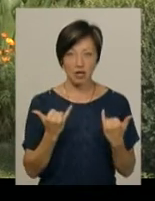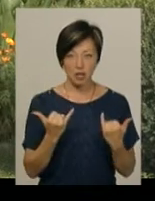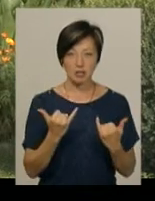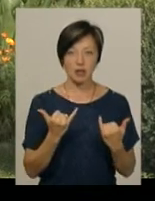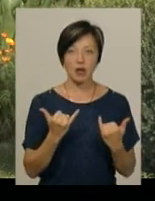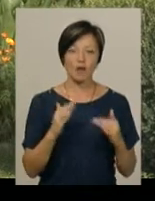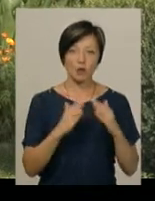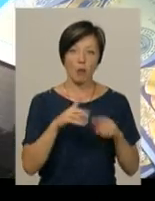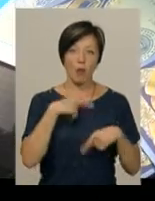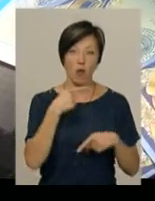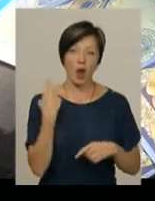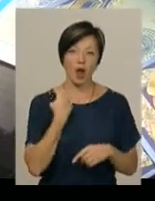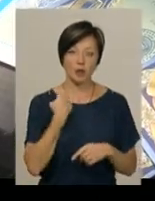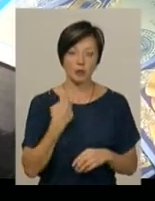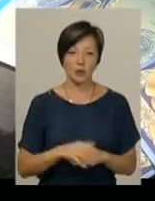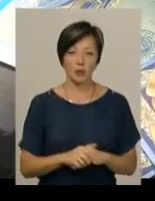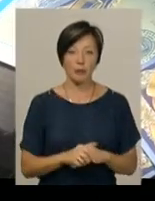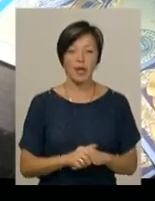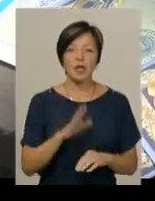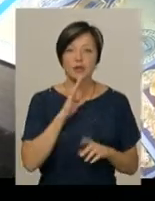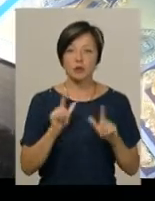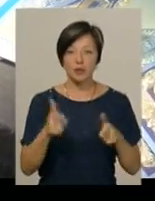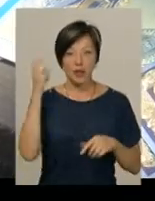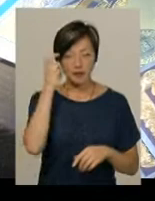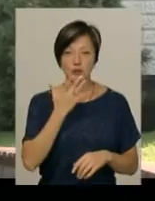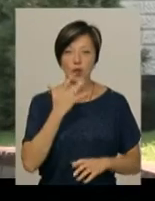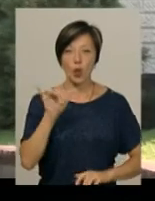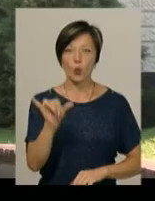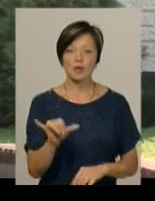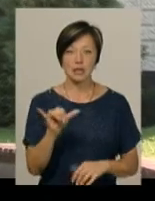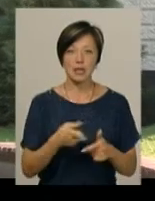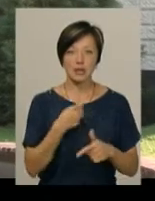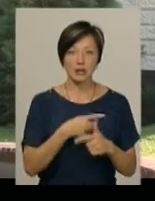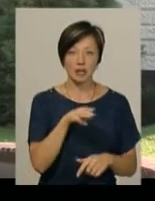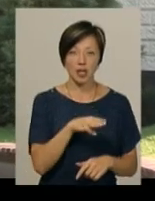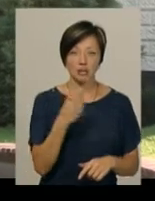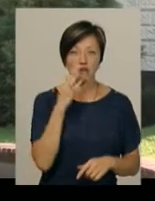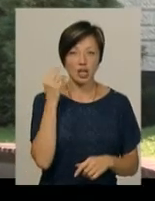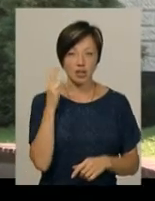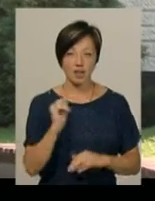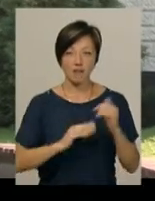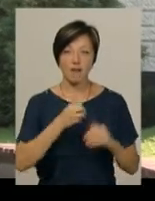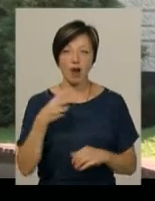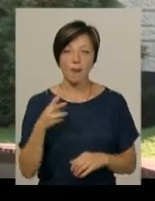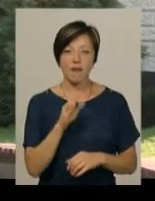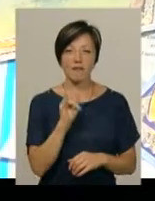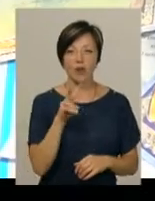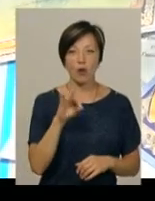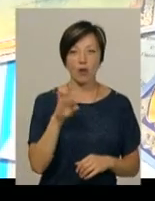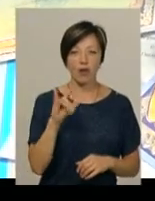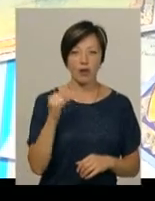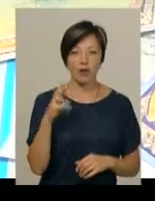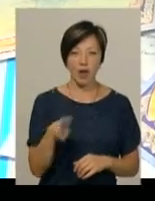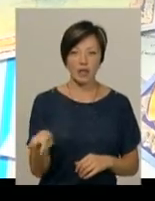вдома говорю англійською. Ганна Іванішина вступила у Київський національний університет імені Тараса Шевченка за фахом філологія германської мови